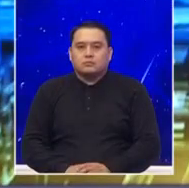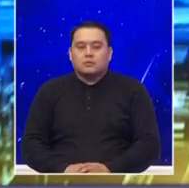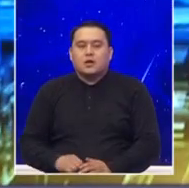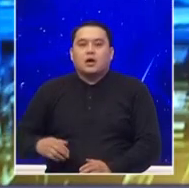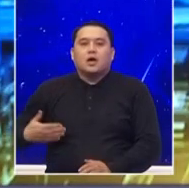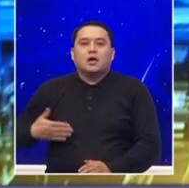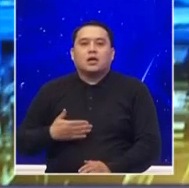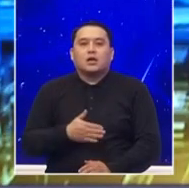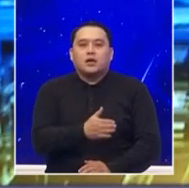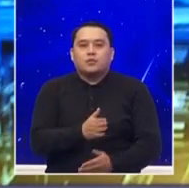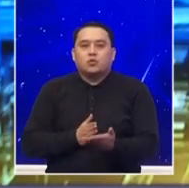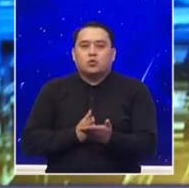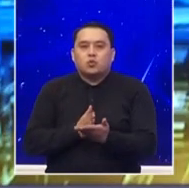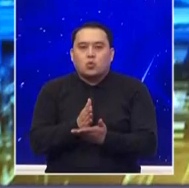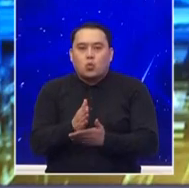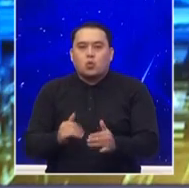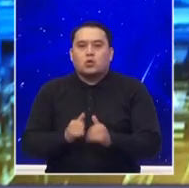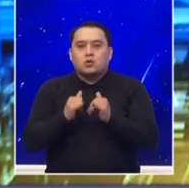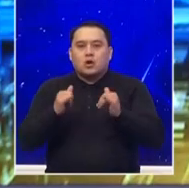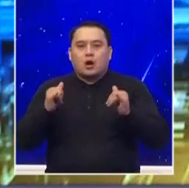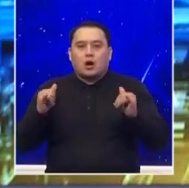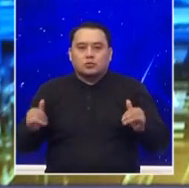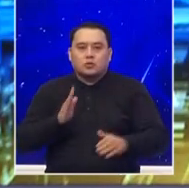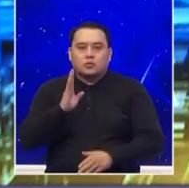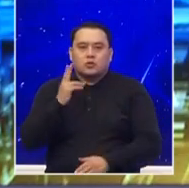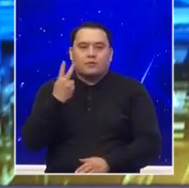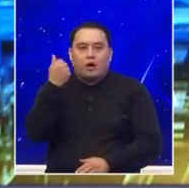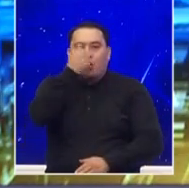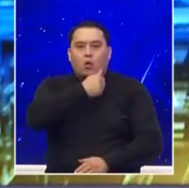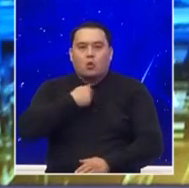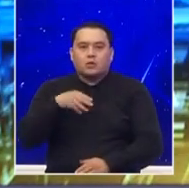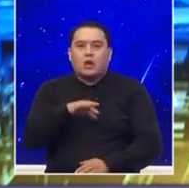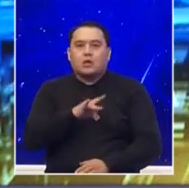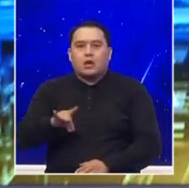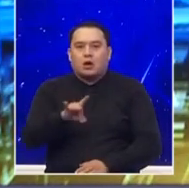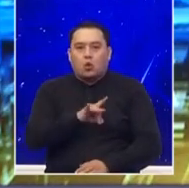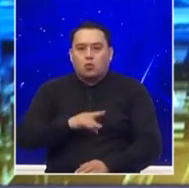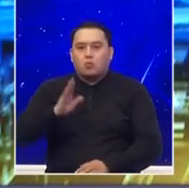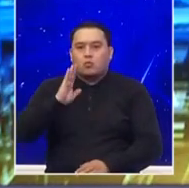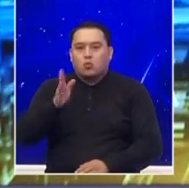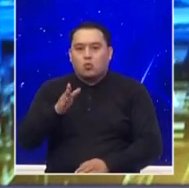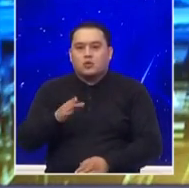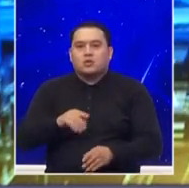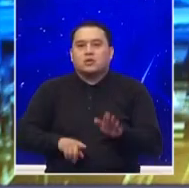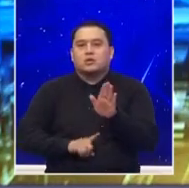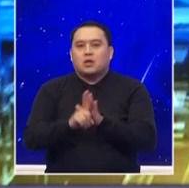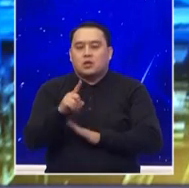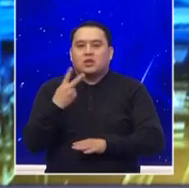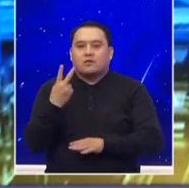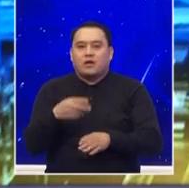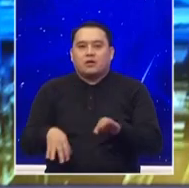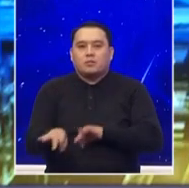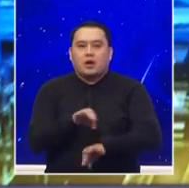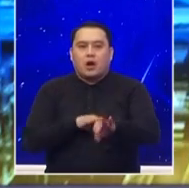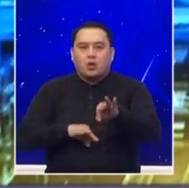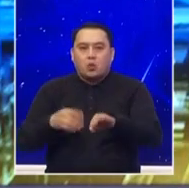Рыбную отрасль в Алматинской области намерены развивать в ближайшие два года. Так, в Талгарском районе в скором времени будут запущены два подобных